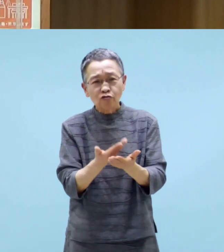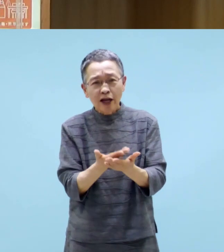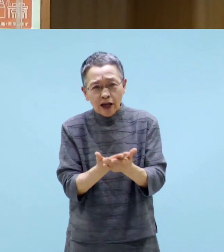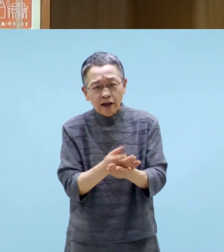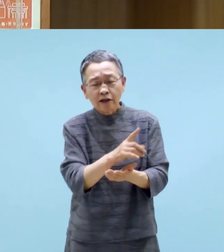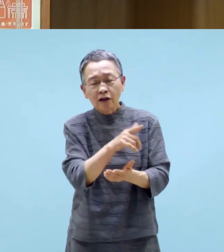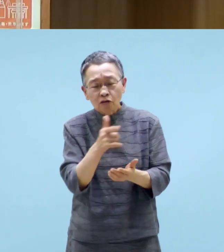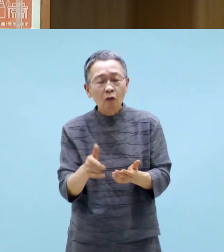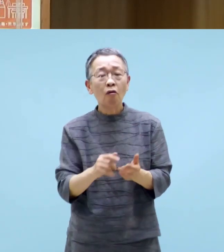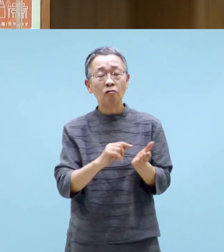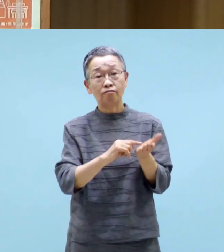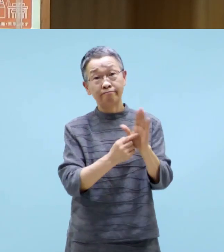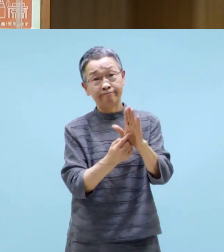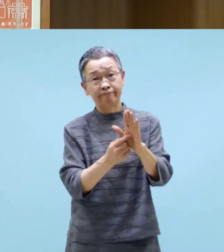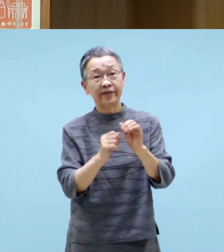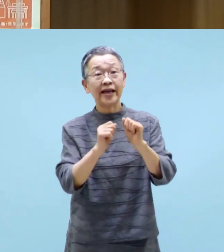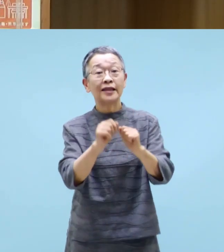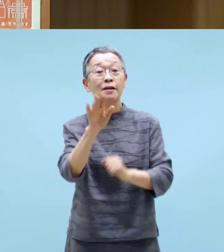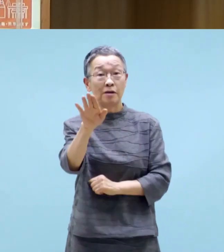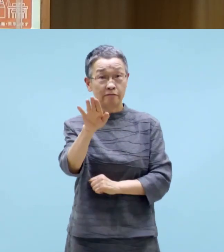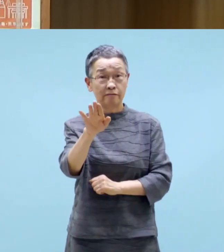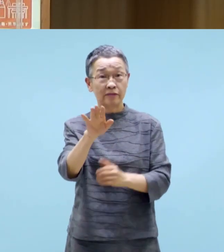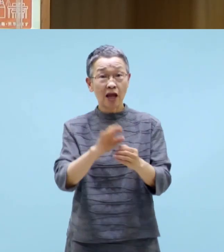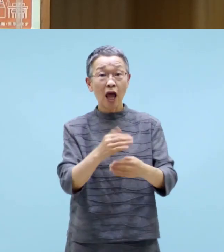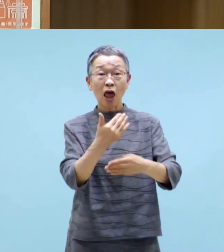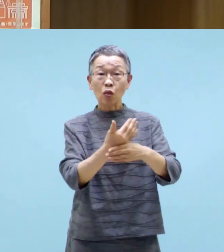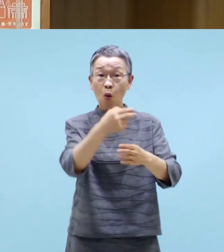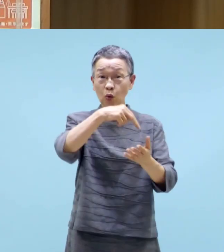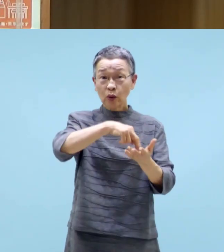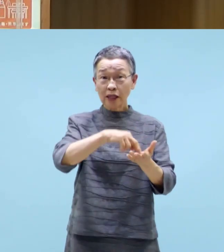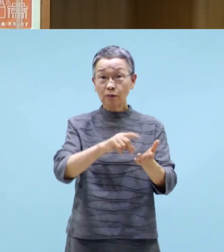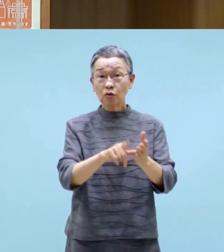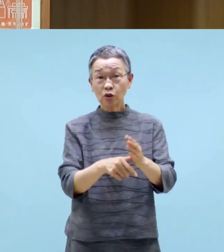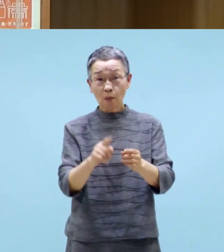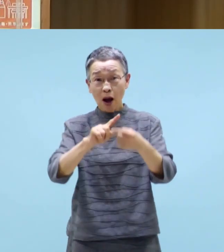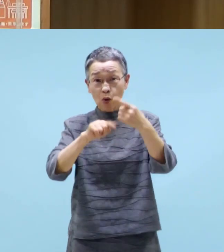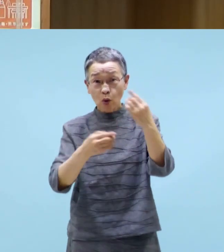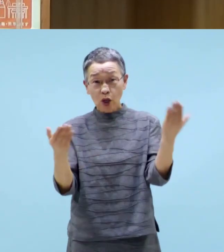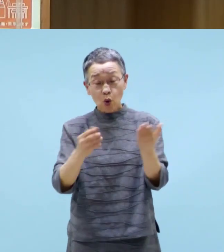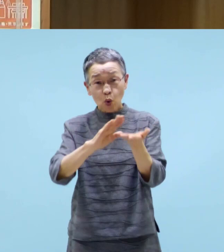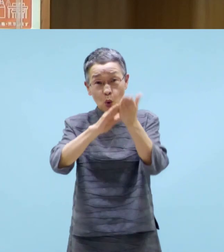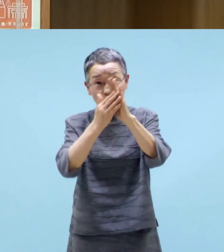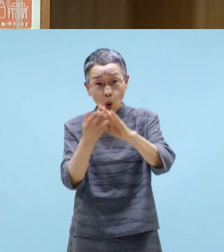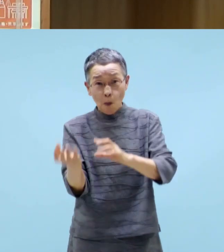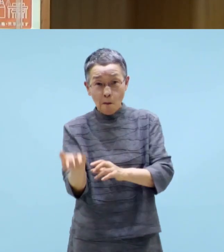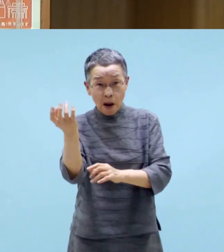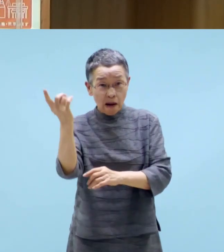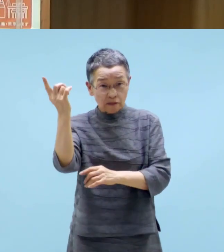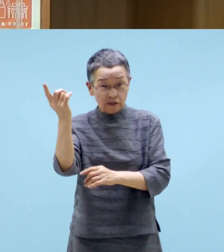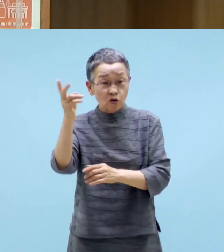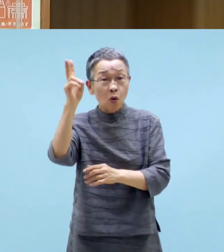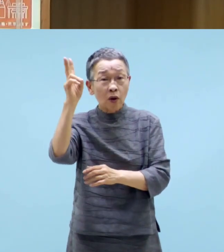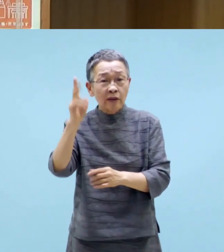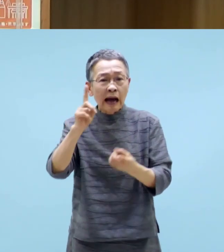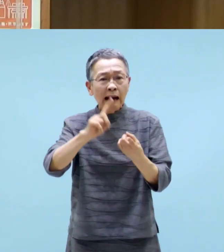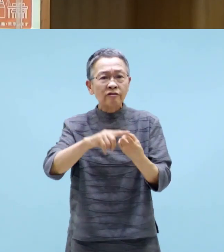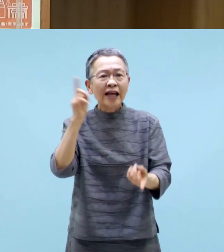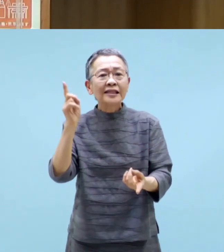。党としてですね、この厚生労働省で発生したような、そういった不適切